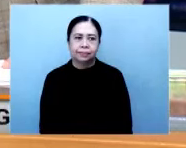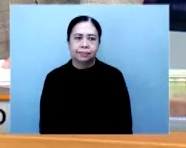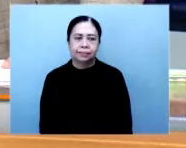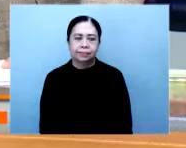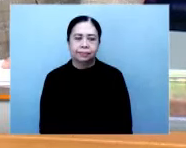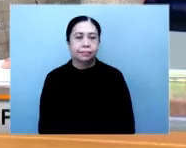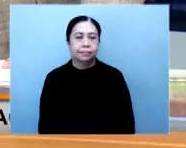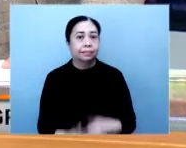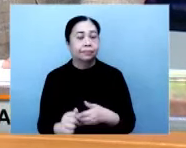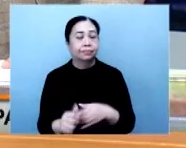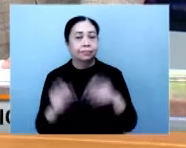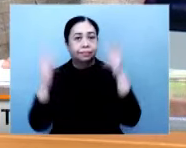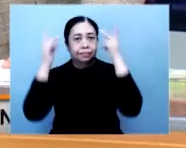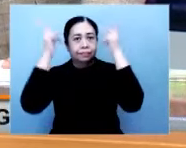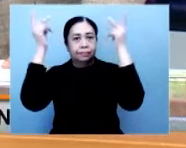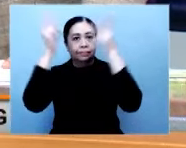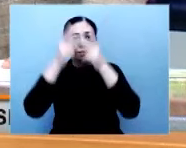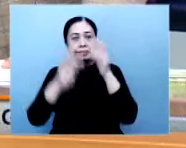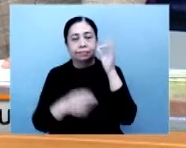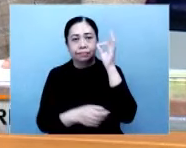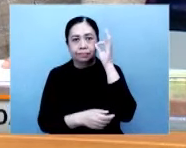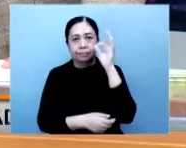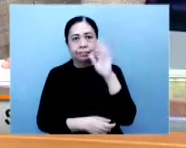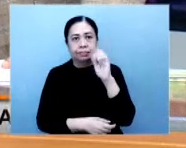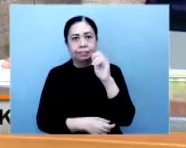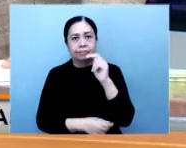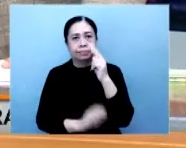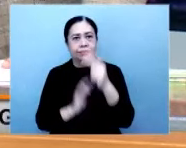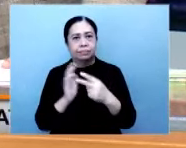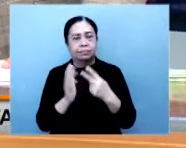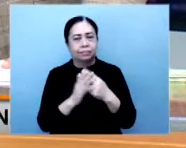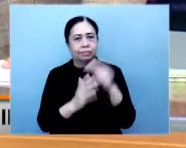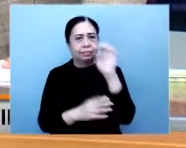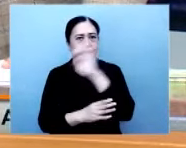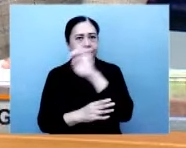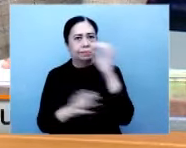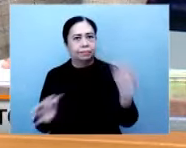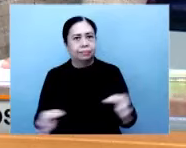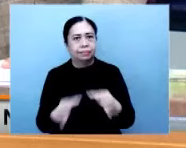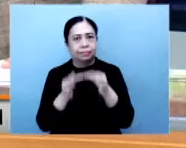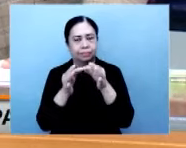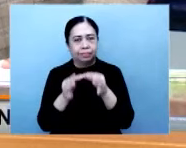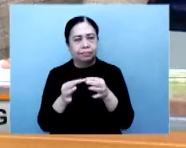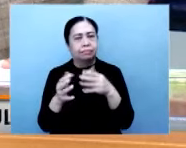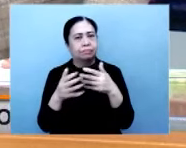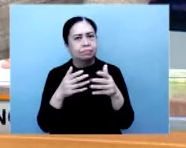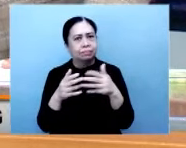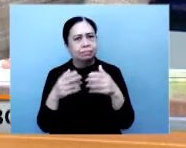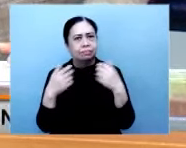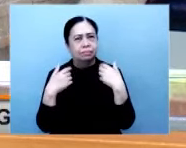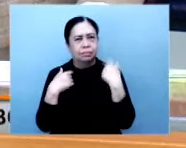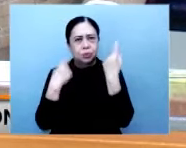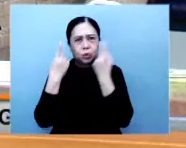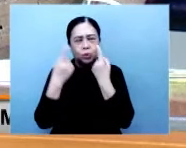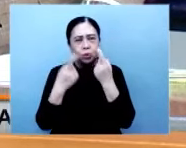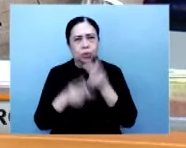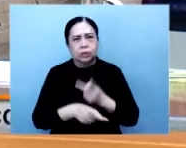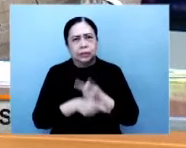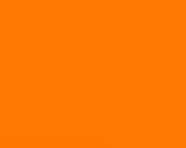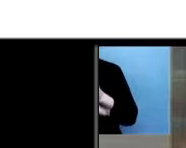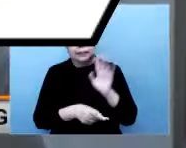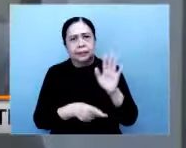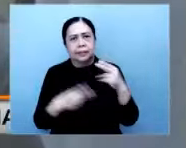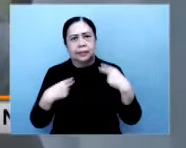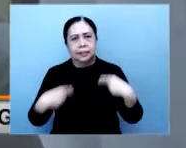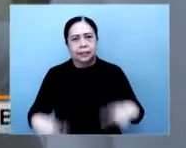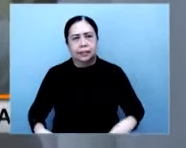Pinangunahan ni Pope Francis ang higit 2 oras na Easter Vigil Mass sa Vatican sa kabila ng mga pangamba sa kanyang kalusugan.